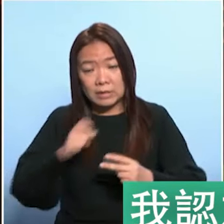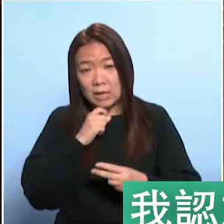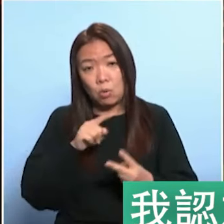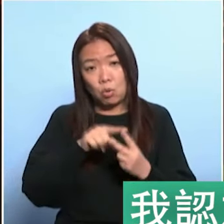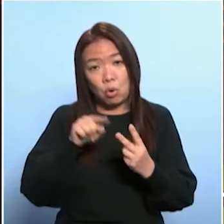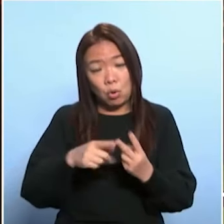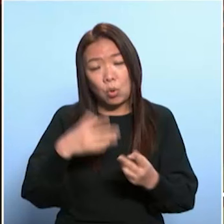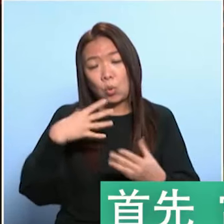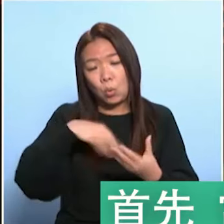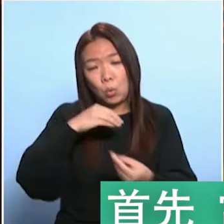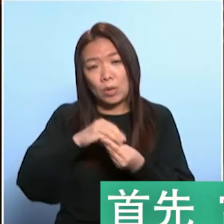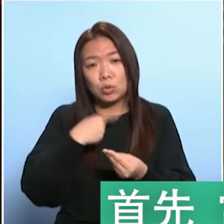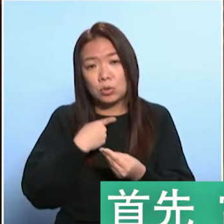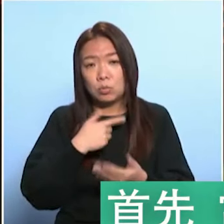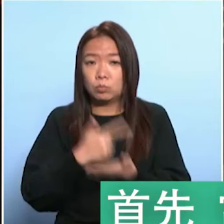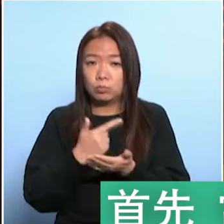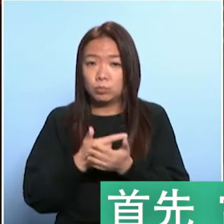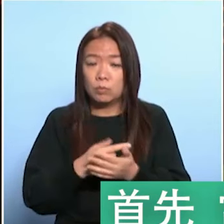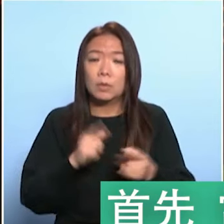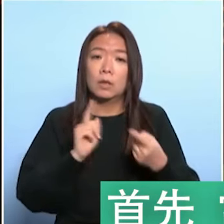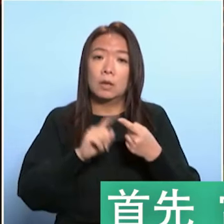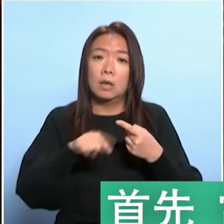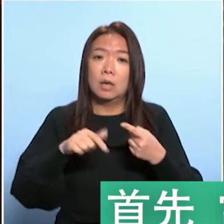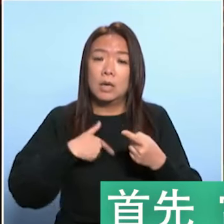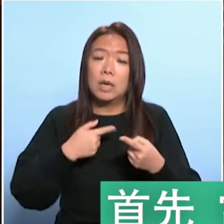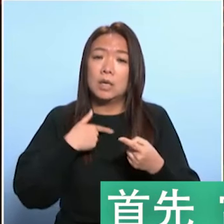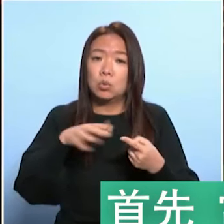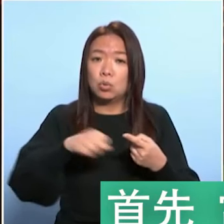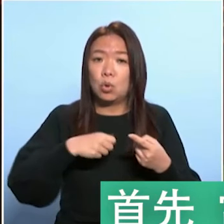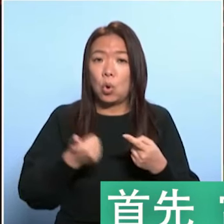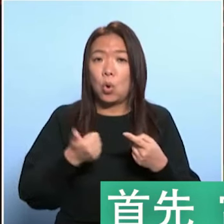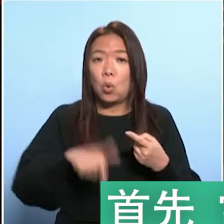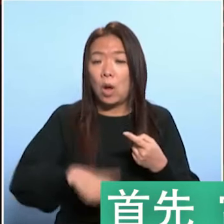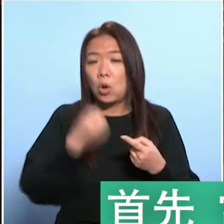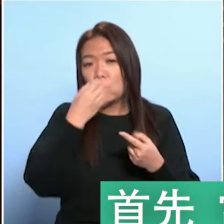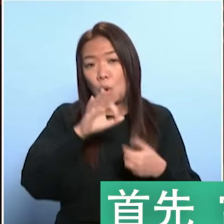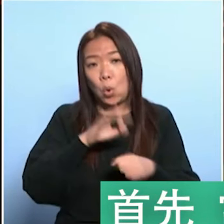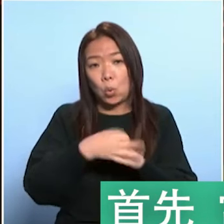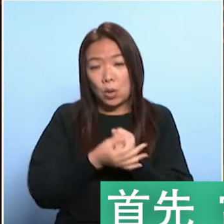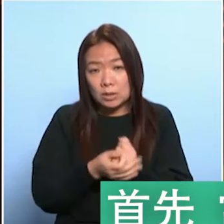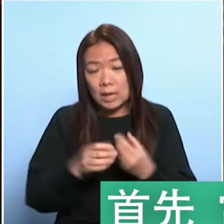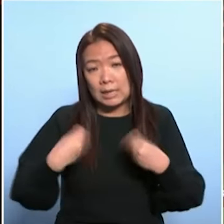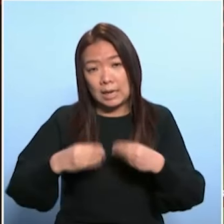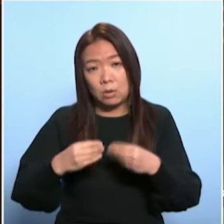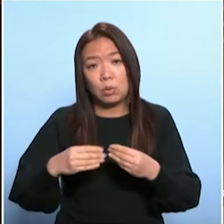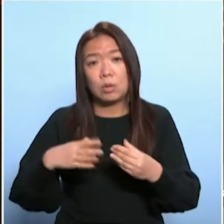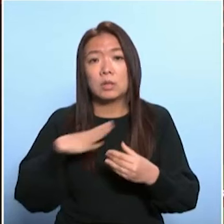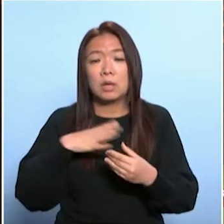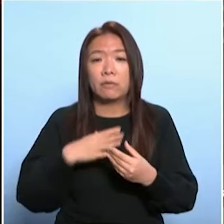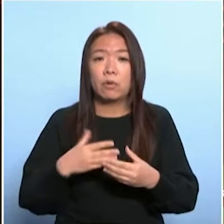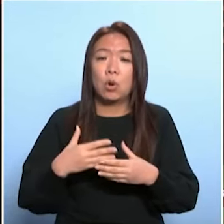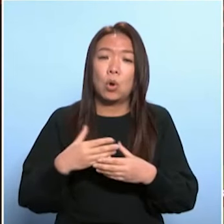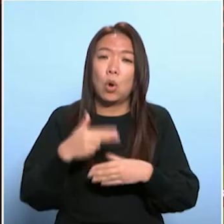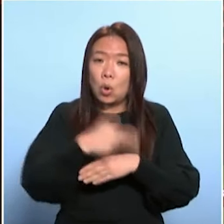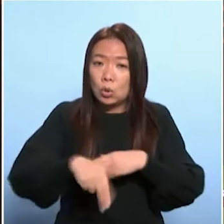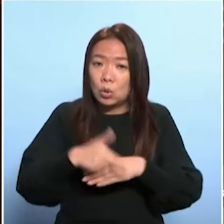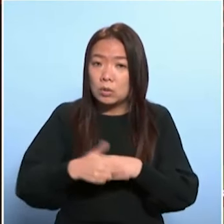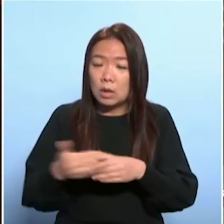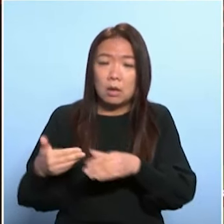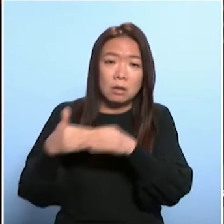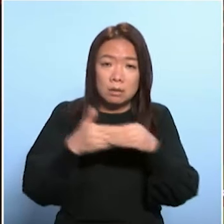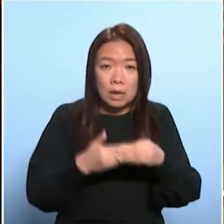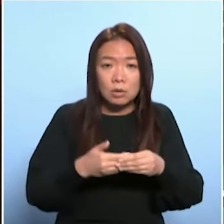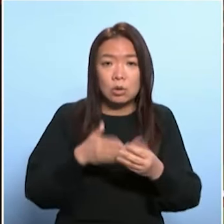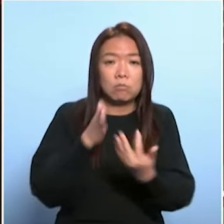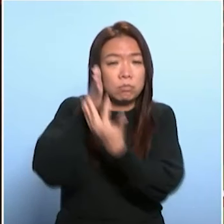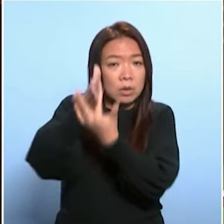的重點。首先，當局必須是充分利用本港的國際化教育優勢，統籌做好引進來和